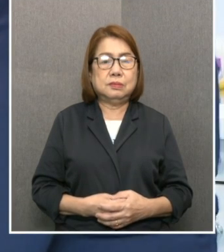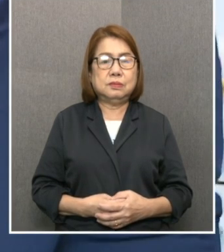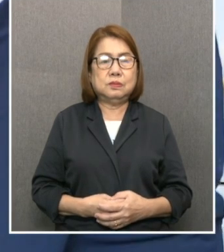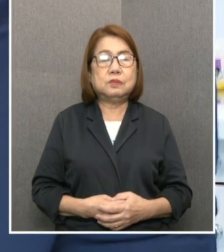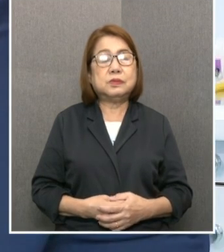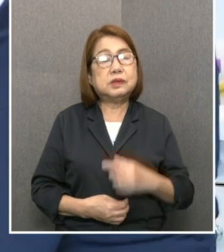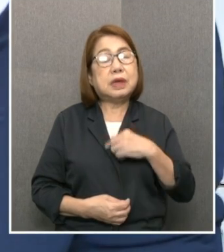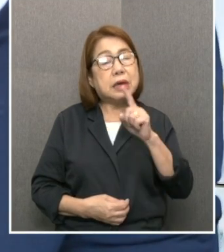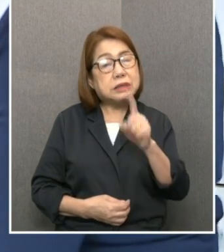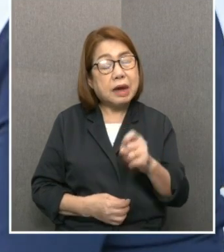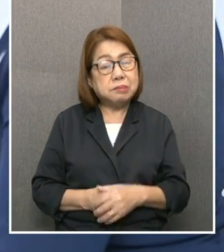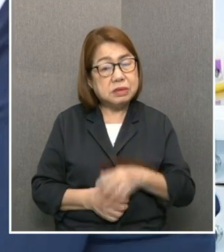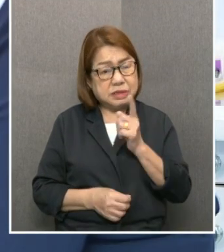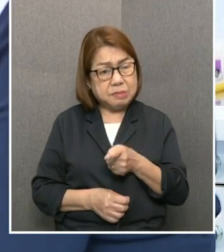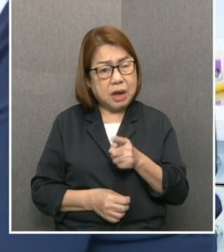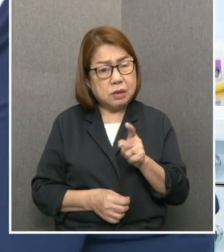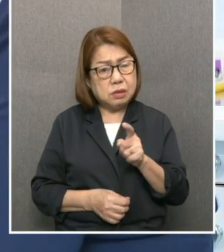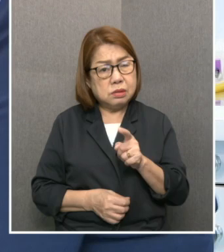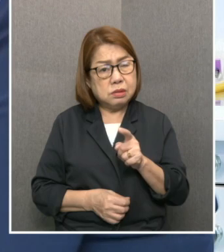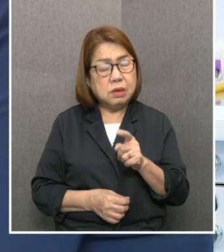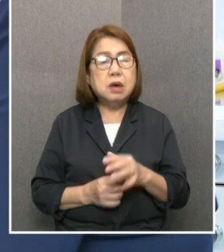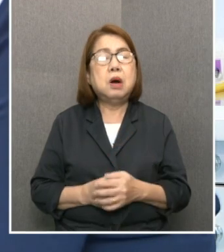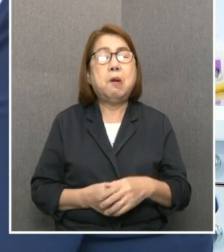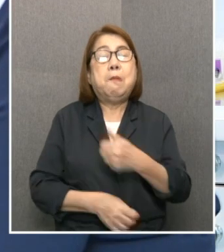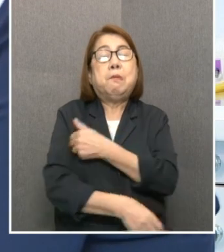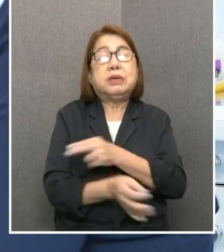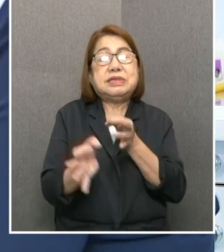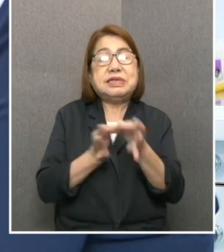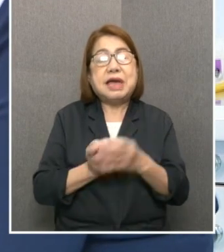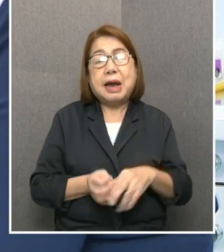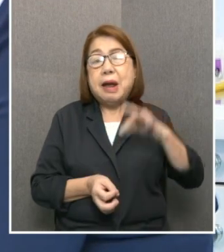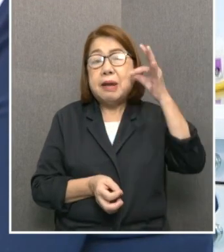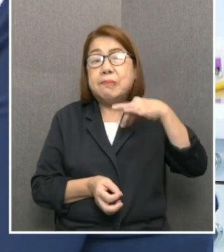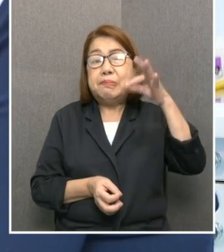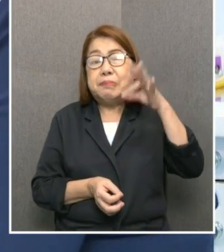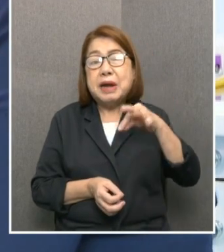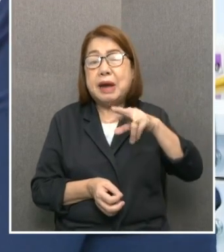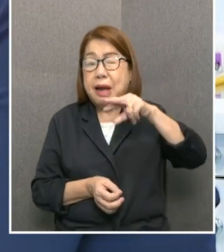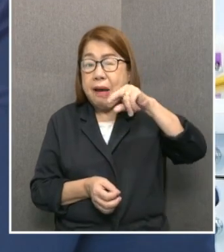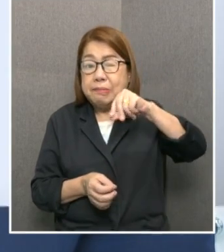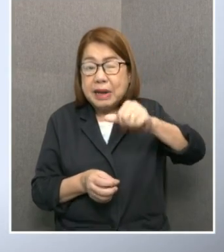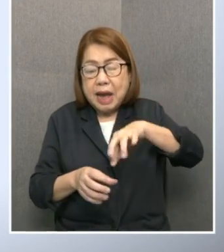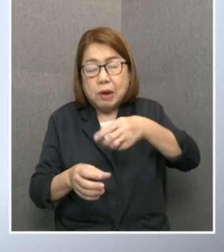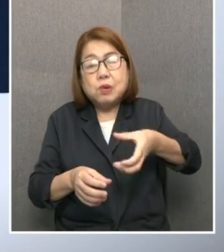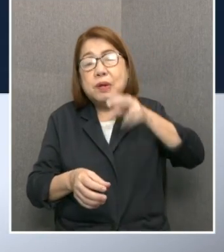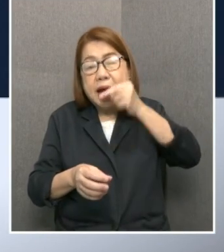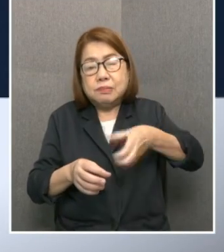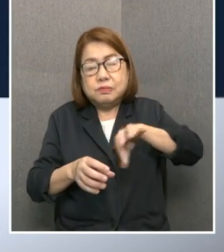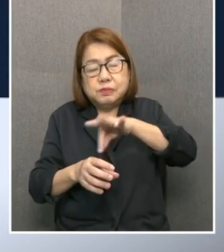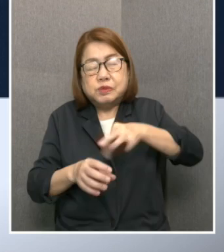สรุปว่าเรื่องนี้จริงหรือไม่จริงคะการดื่มน้ำผึ้งผสมมะนาวนะครับไม่ช่วยให้เสียงดีขึ้นนะ